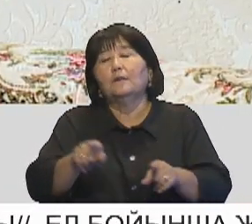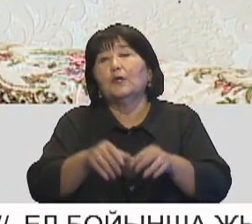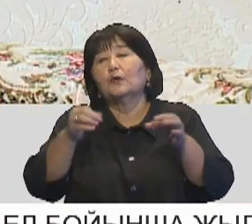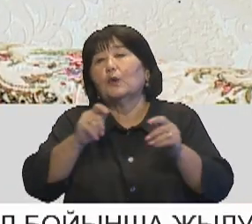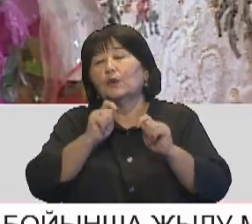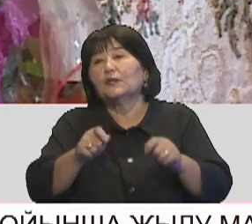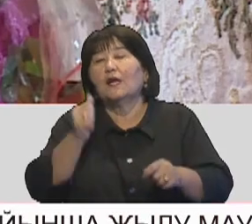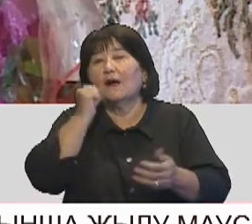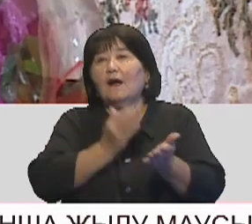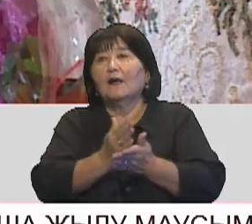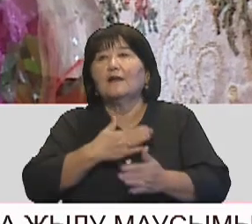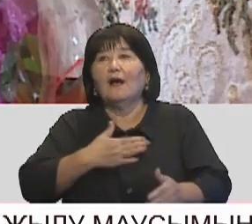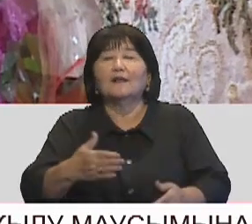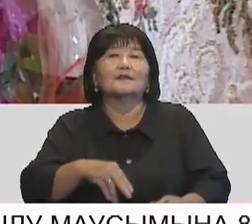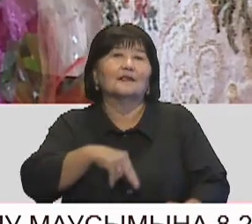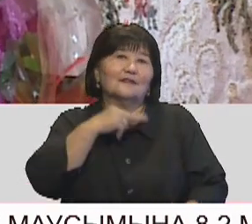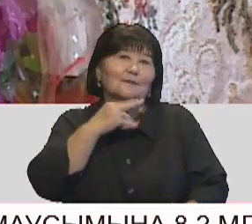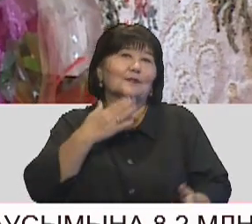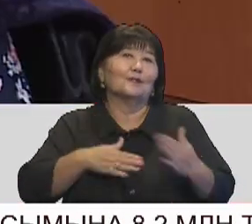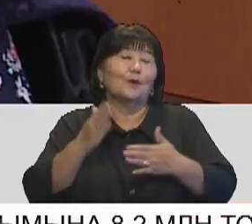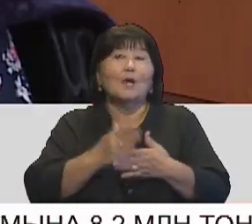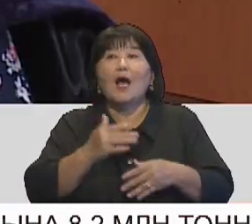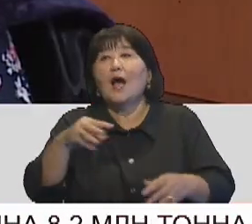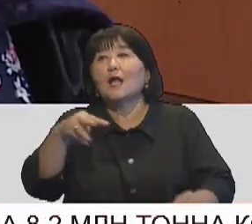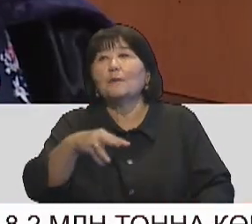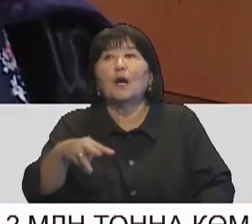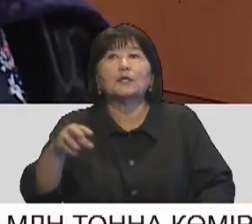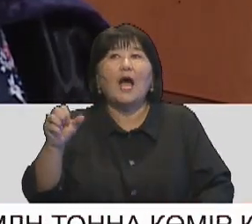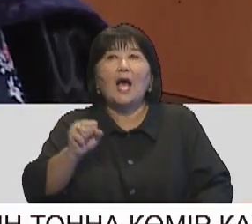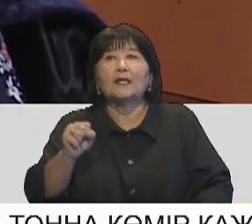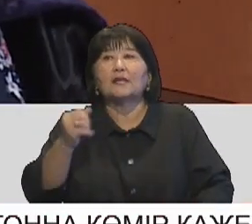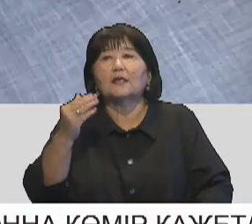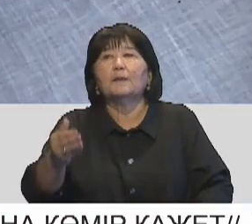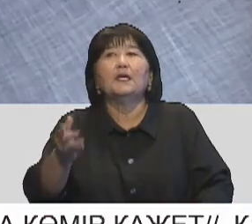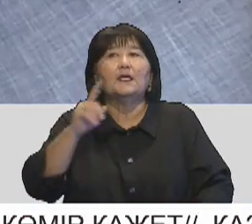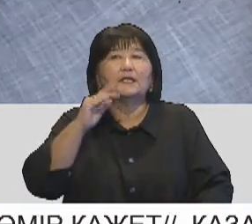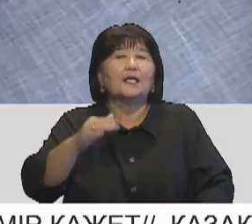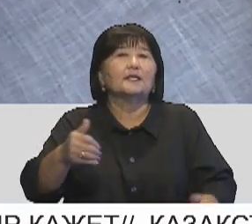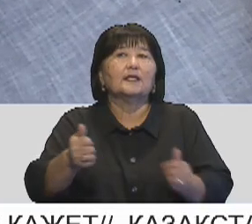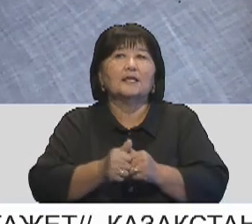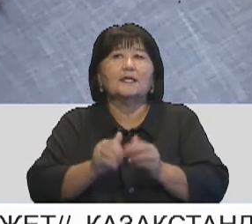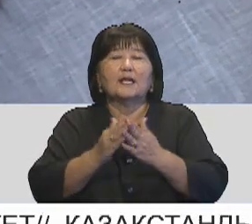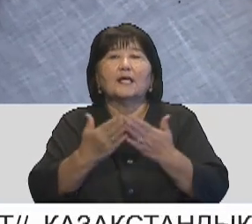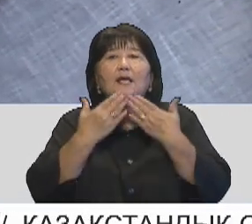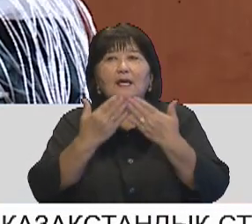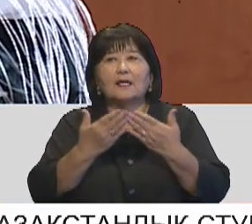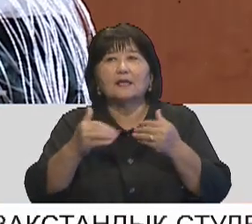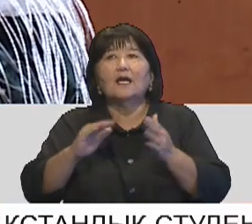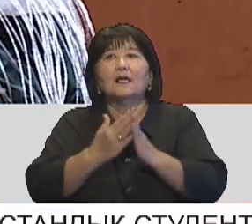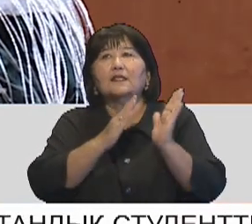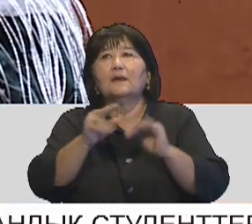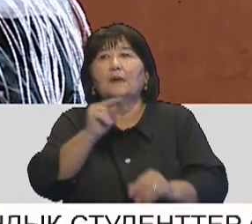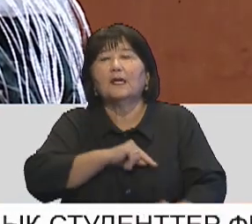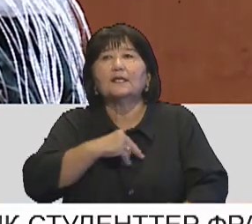сыйға ардақты ардагер алғысын айтып, жылы лебізін білдірді. Ал Махмура Абдолпатаева жас кезінен жанына кітапты серік етіп, кітапханашы